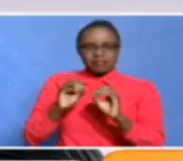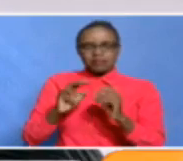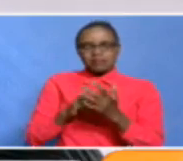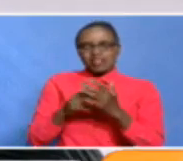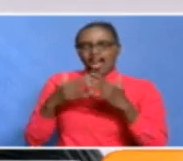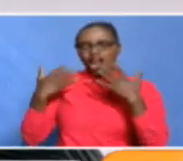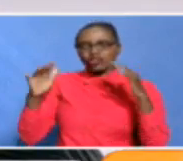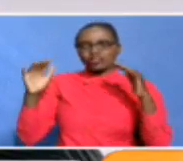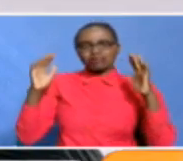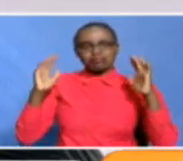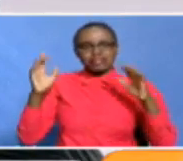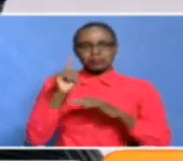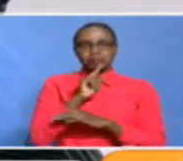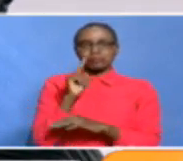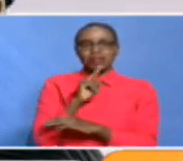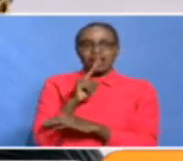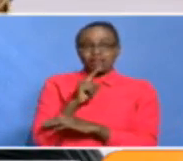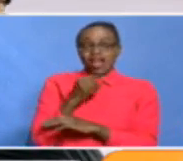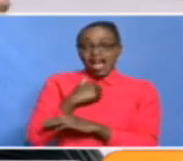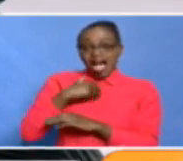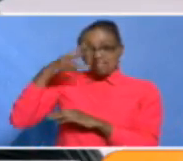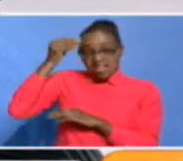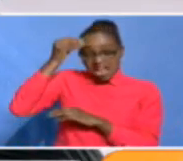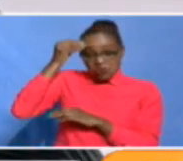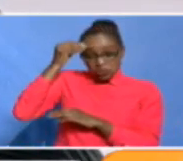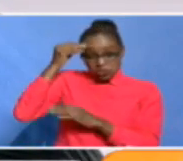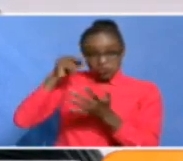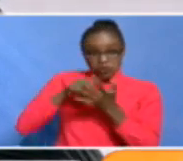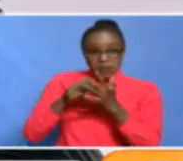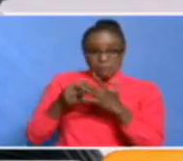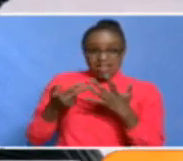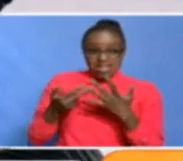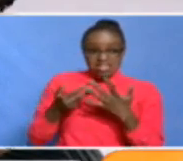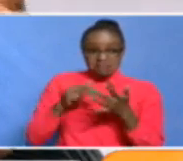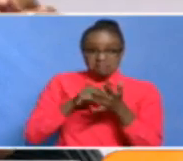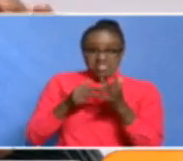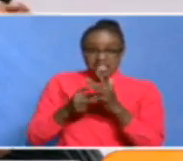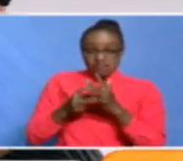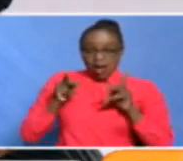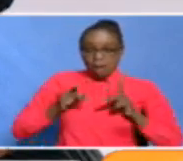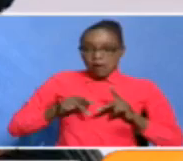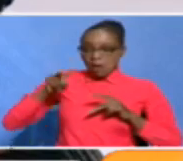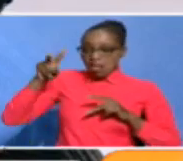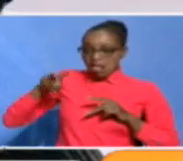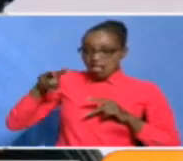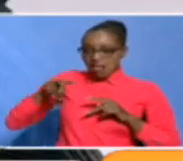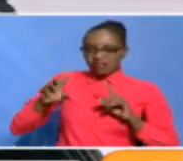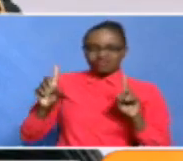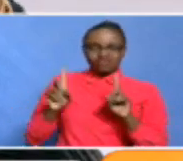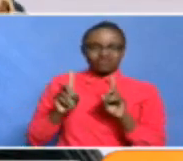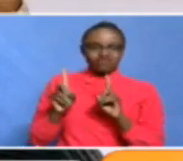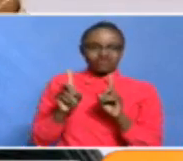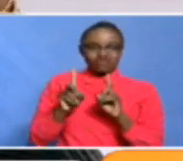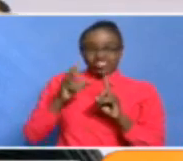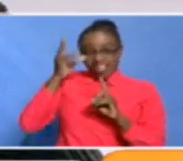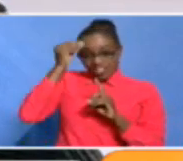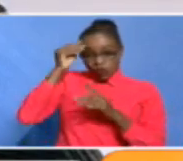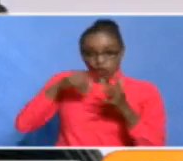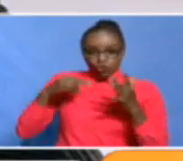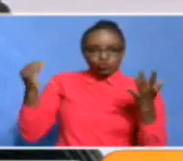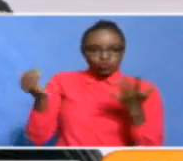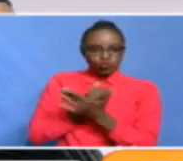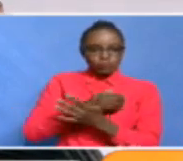hasara kwenu. Kwa hivyo kuwa na elimu hakuimanishi kwamba ati ni watu kudharauliana. Elimu ni kuondoa